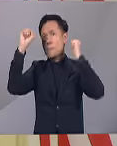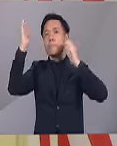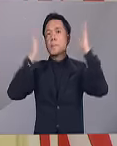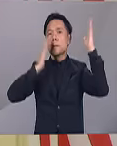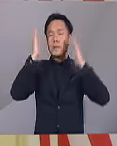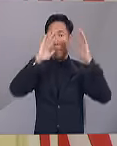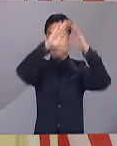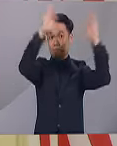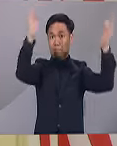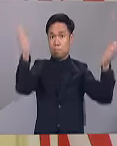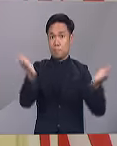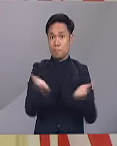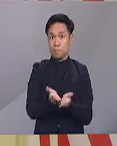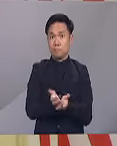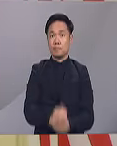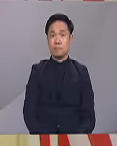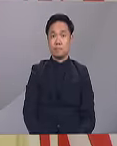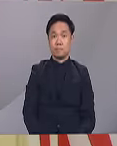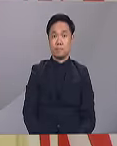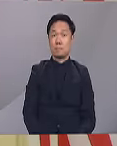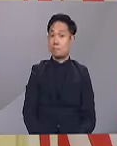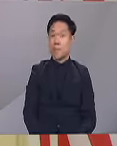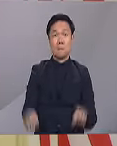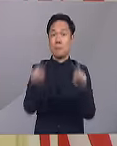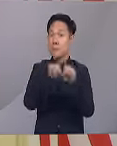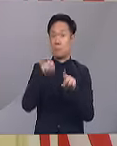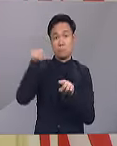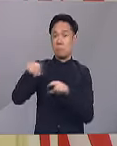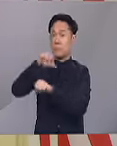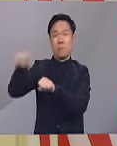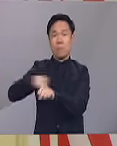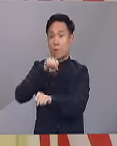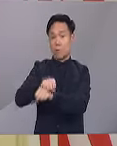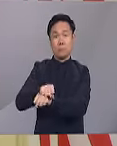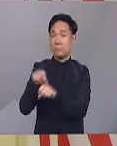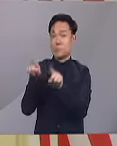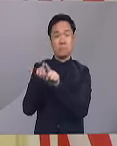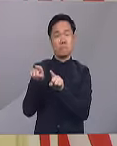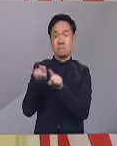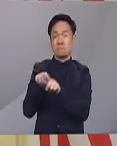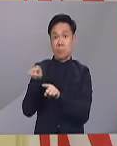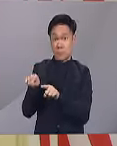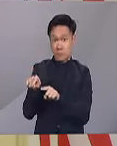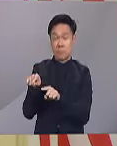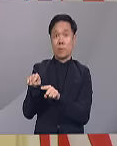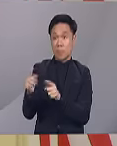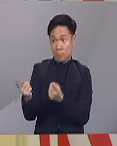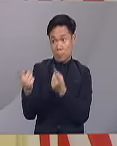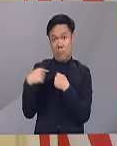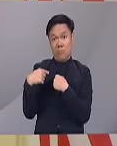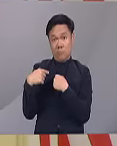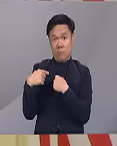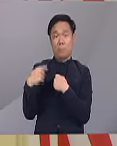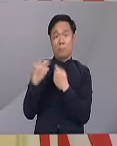yang kita lakukan oleh kepada rakyat kita daripada Singapura. Apabila kita hanya membenarkan